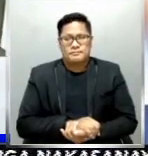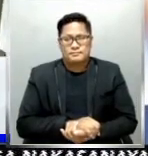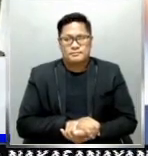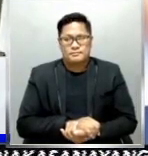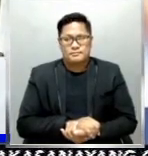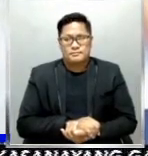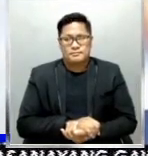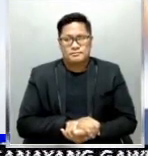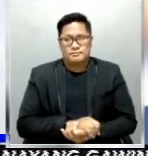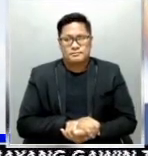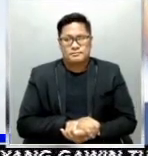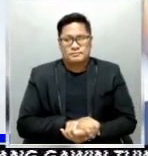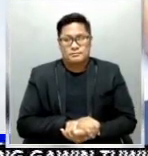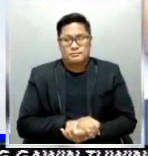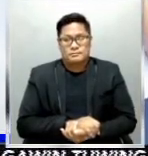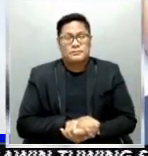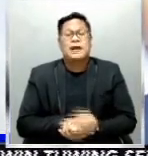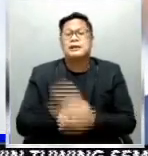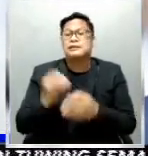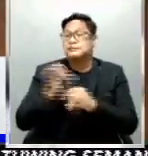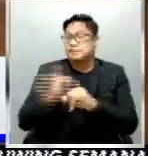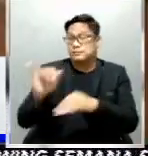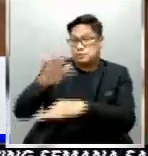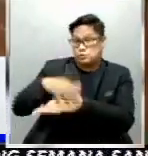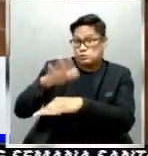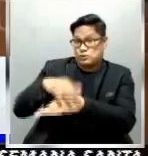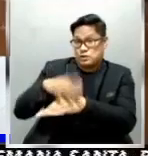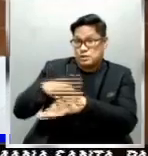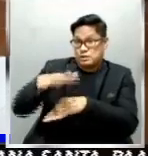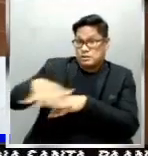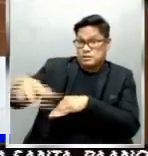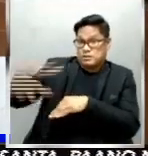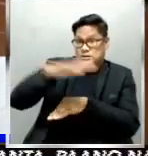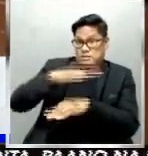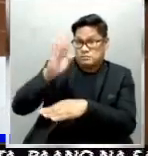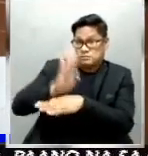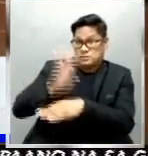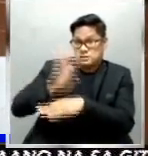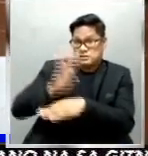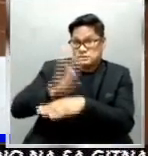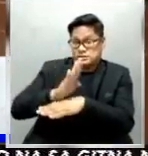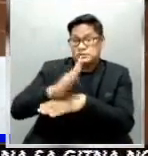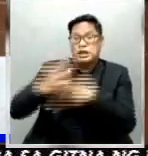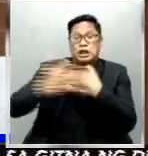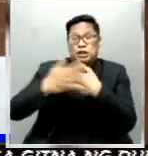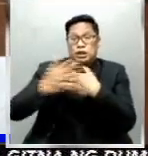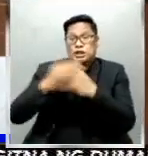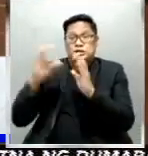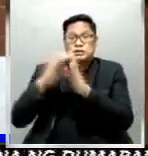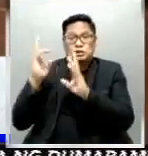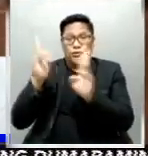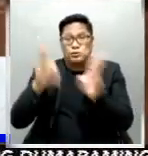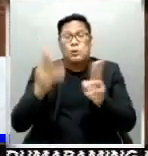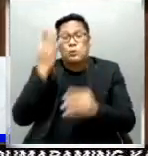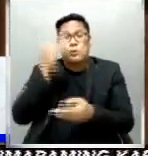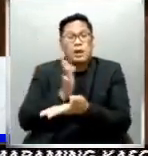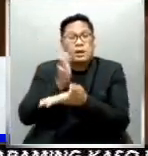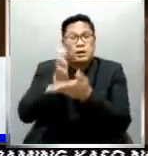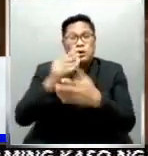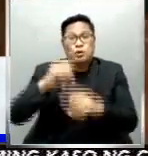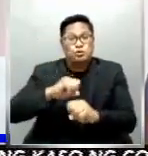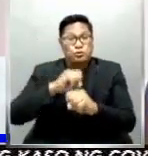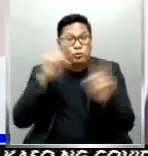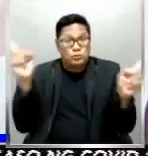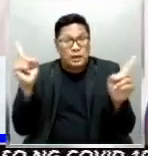Samantala, winarningan naman ang ilang establishmento sa palibot ng City Hall sa surprise inspection ng Business Permits and Licensing